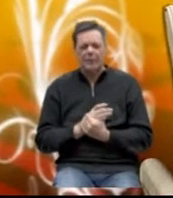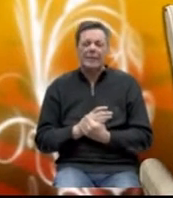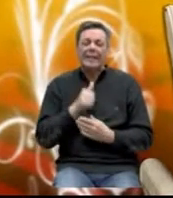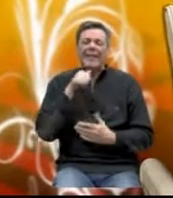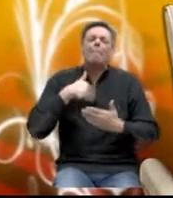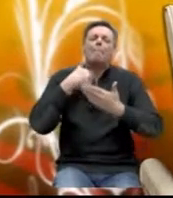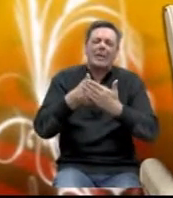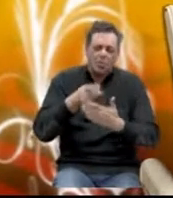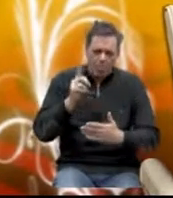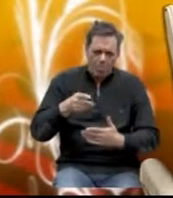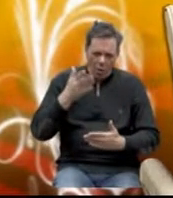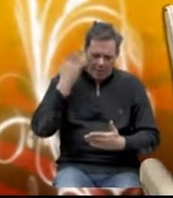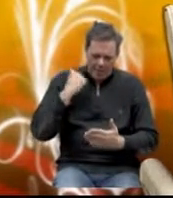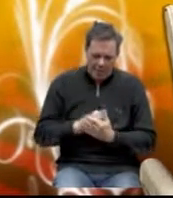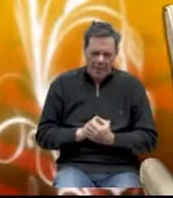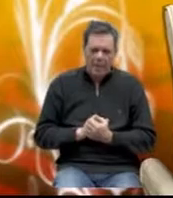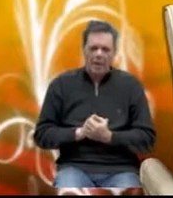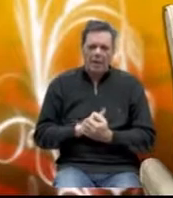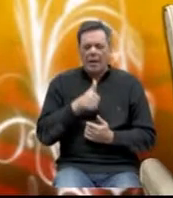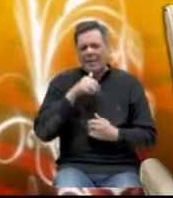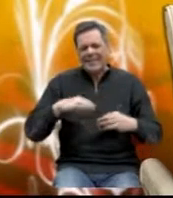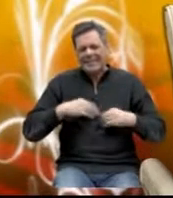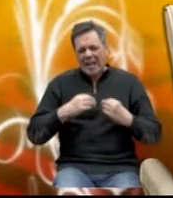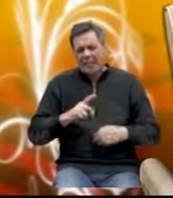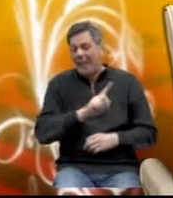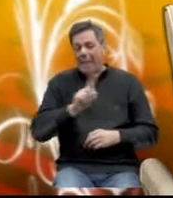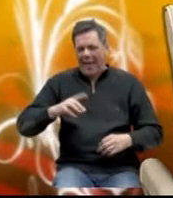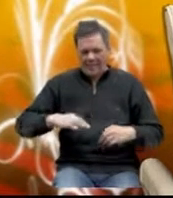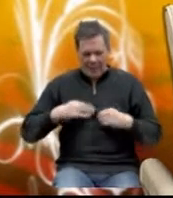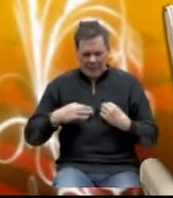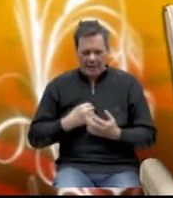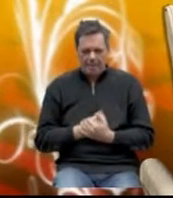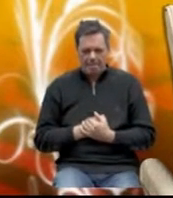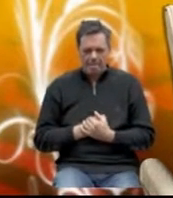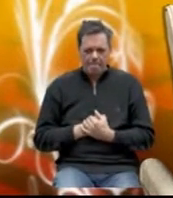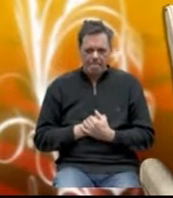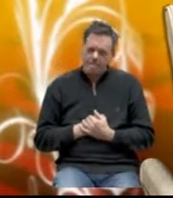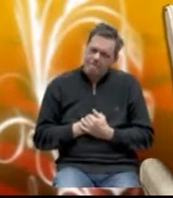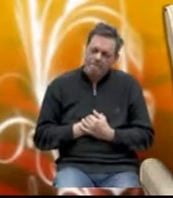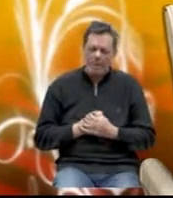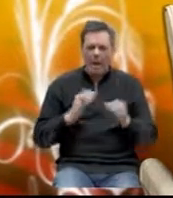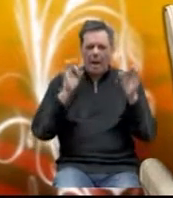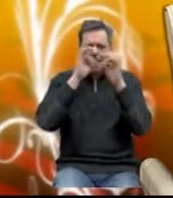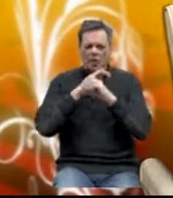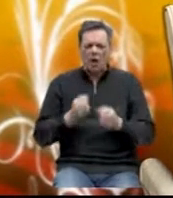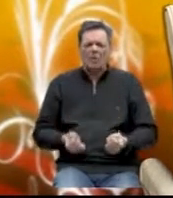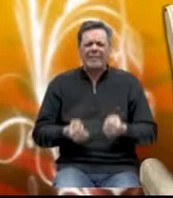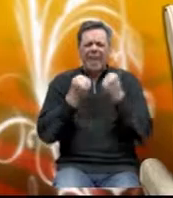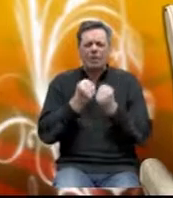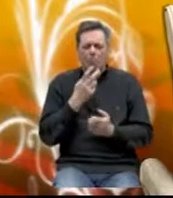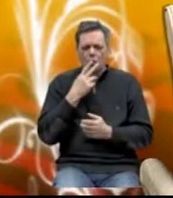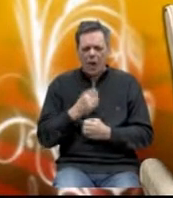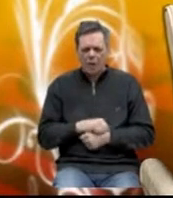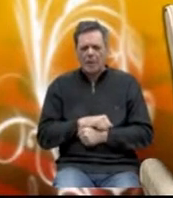mora biti, stvarno mora biti i zdravstveni i nezdravstveni. Jer, nažalost, teški pušači,